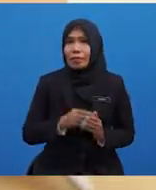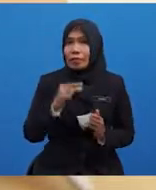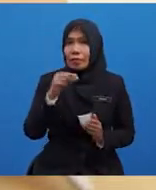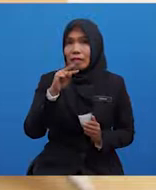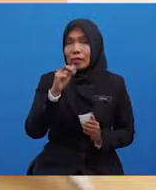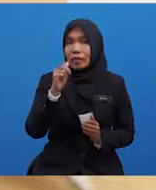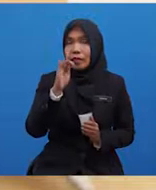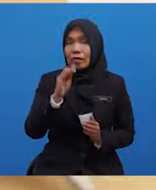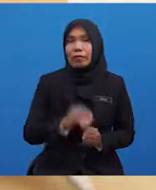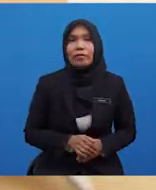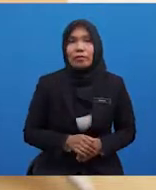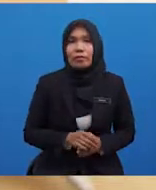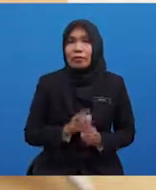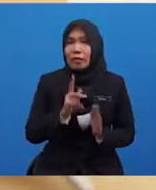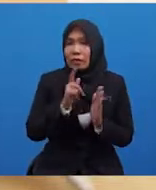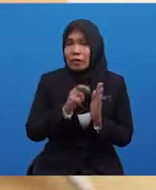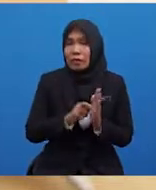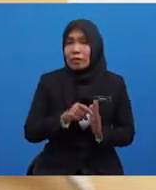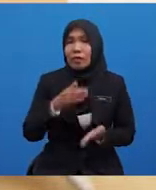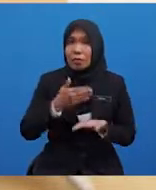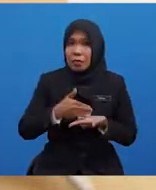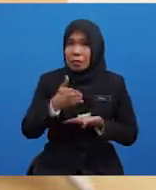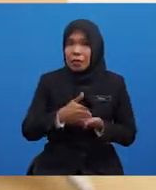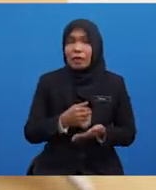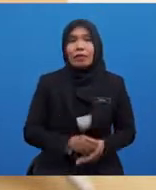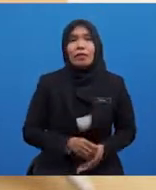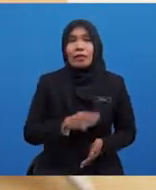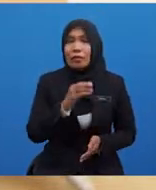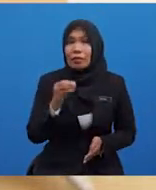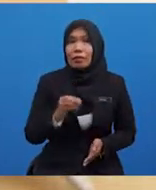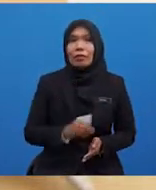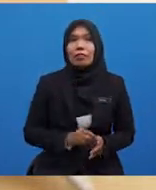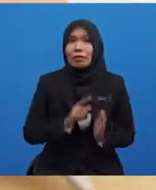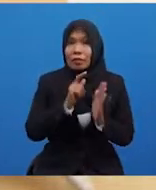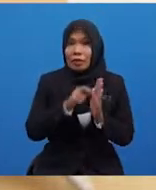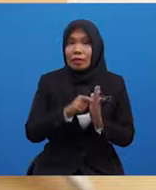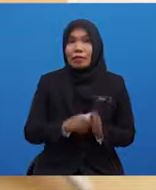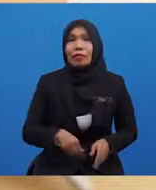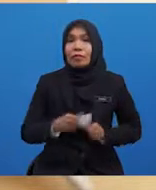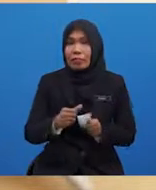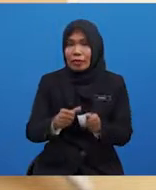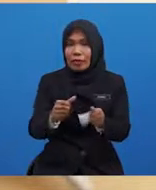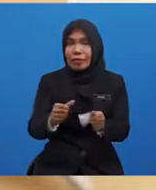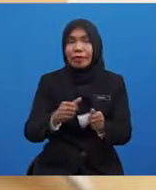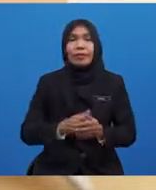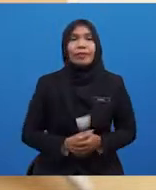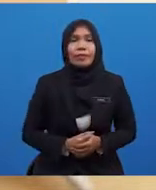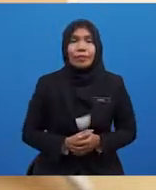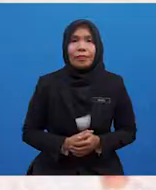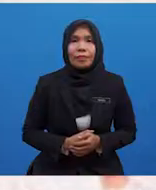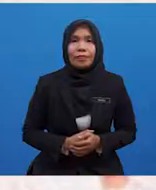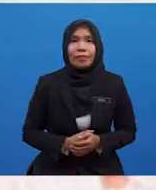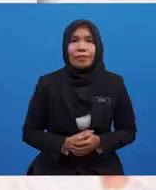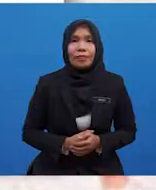pie dan carta alih. Satu lagi bahan rangsangan yang boleh digunakan dalam bahagian ini